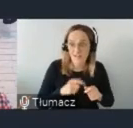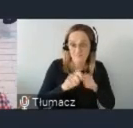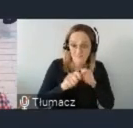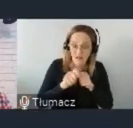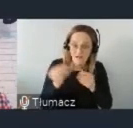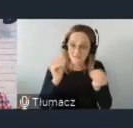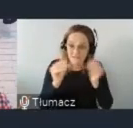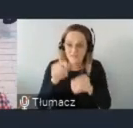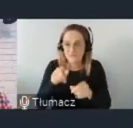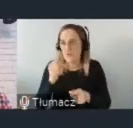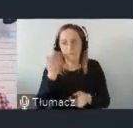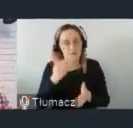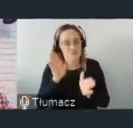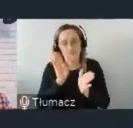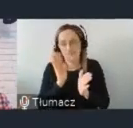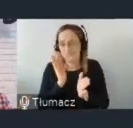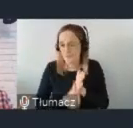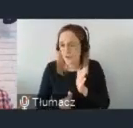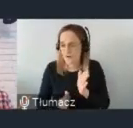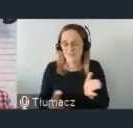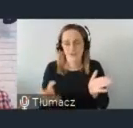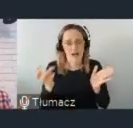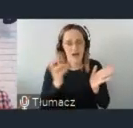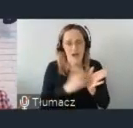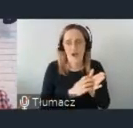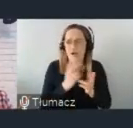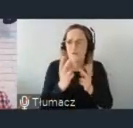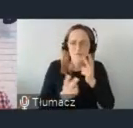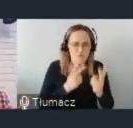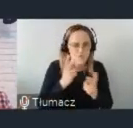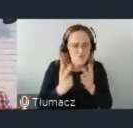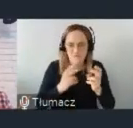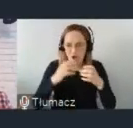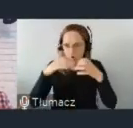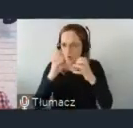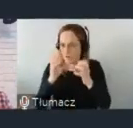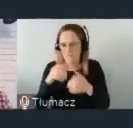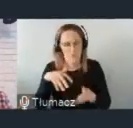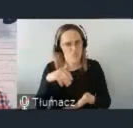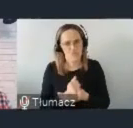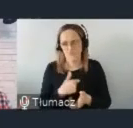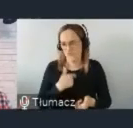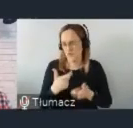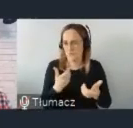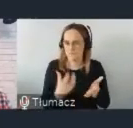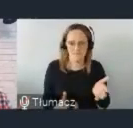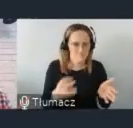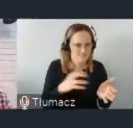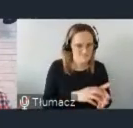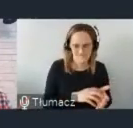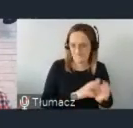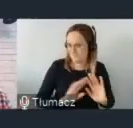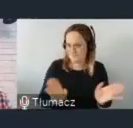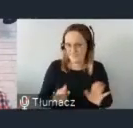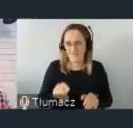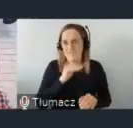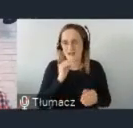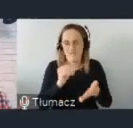to prosta aplikacja wbudowana w wyszukiwarkę Google, więc nic nie musimy doinstalować. Wystarczy wpisać nazwę